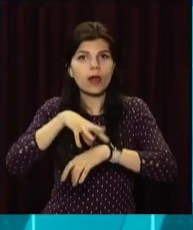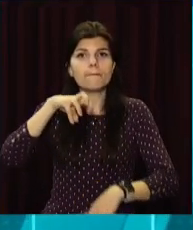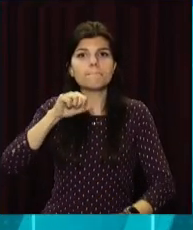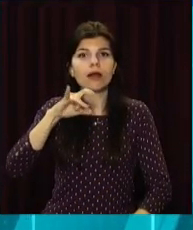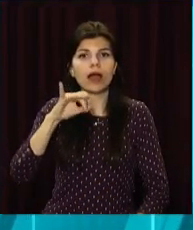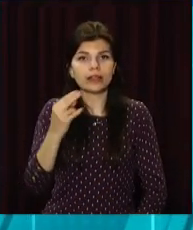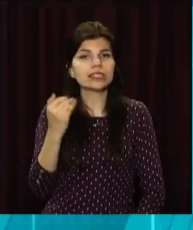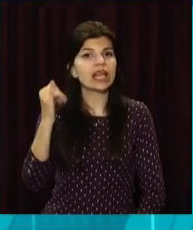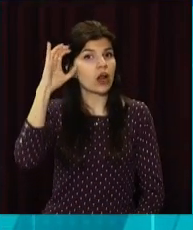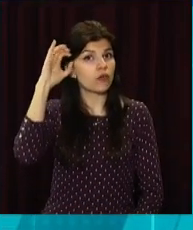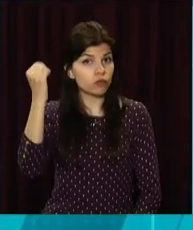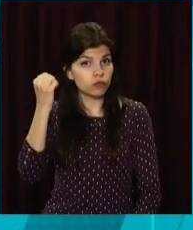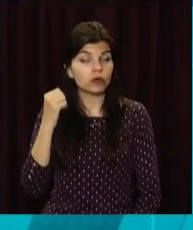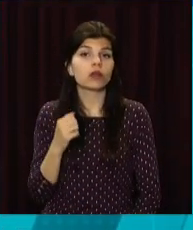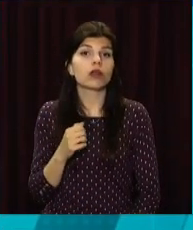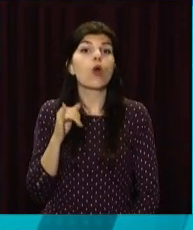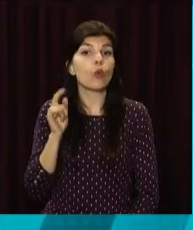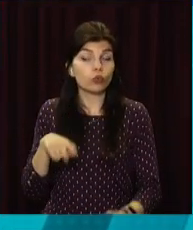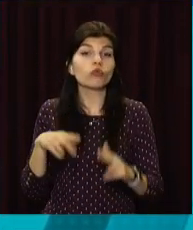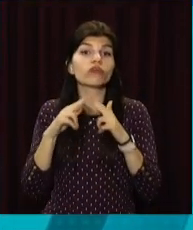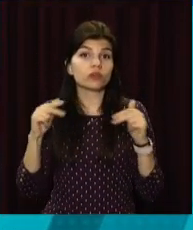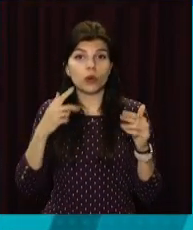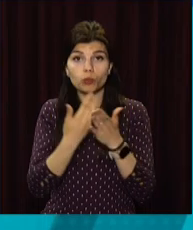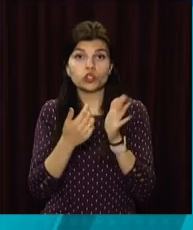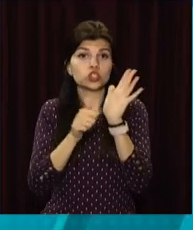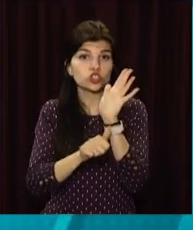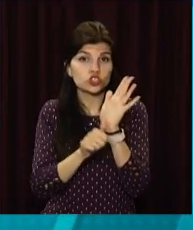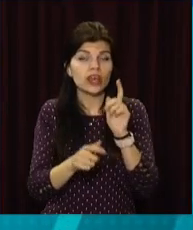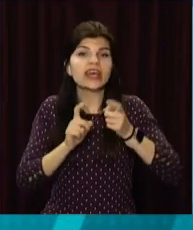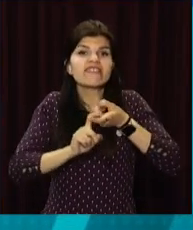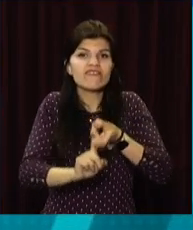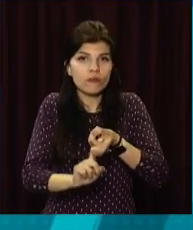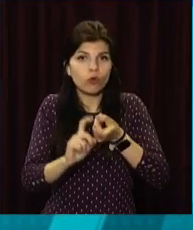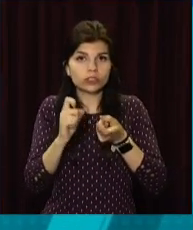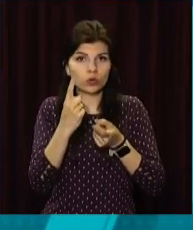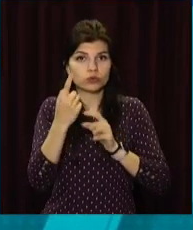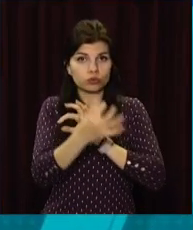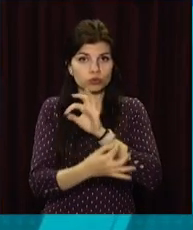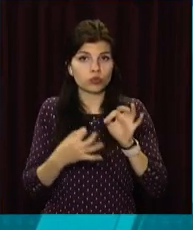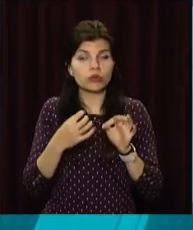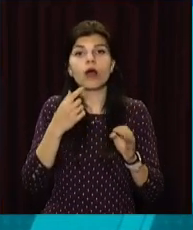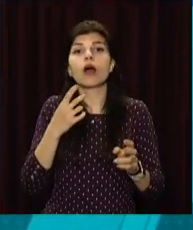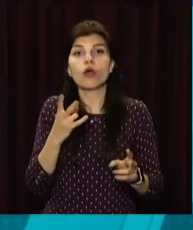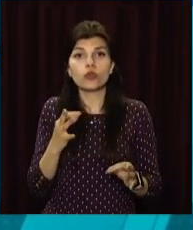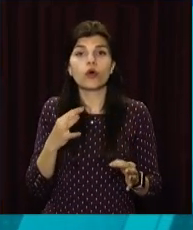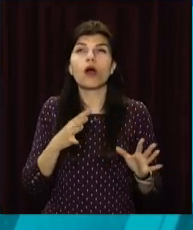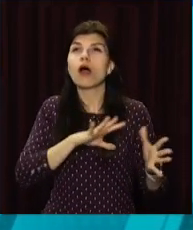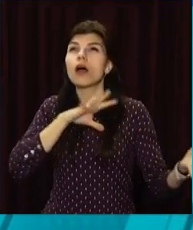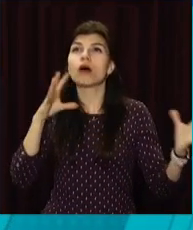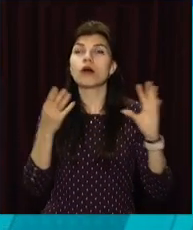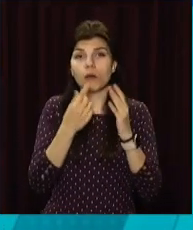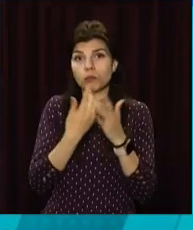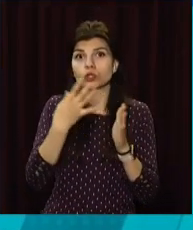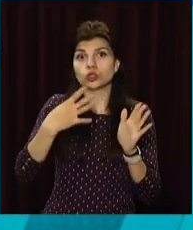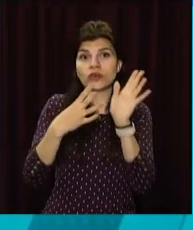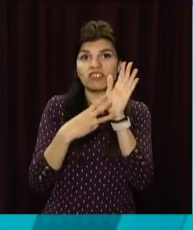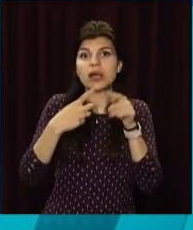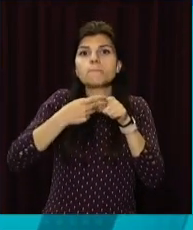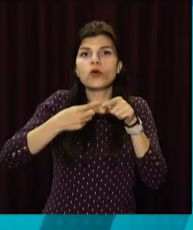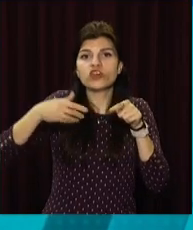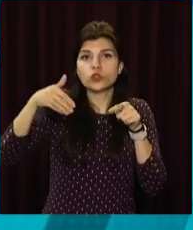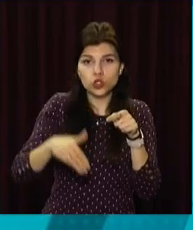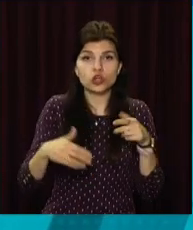Марганці та Кривому Розі. Зокрема, у Дніпрі понад 60 інфікованих. Наразі майже понад 48,5 тисяч